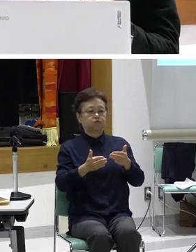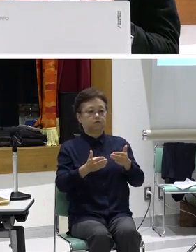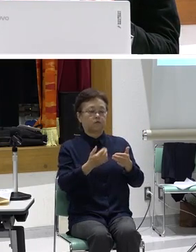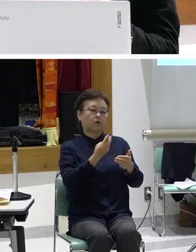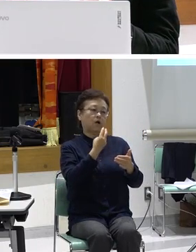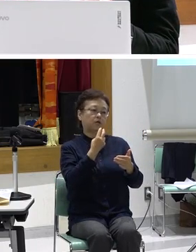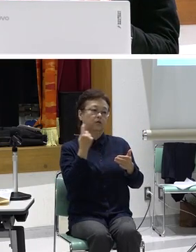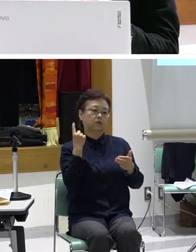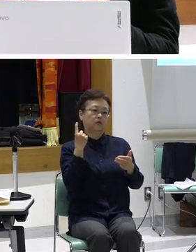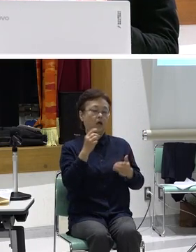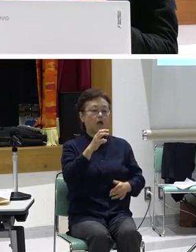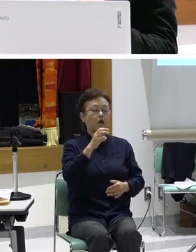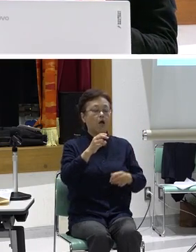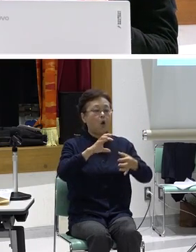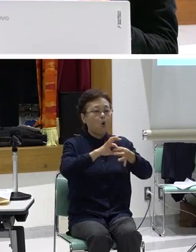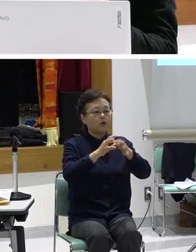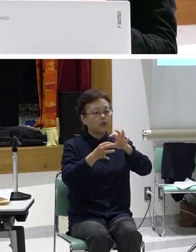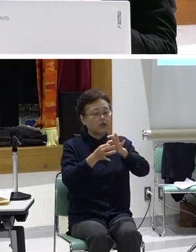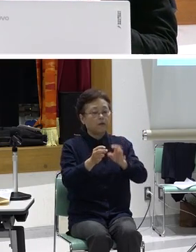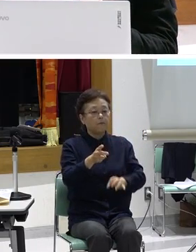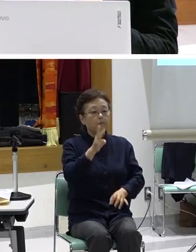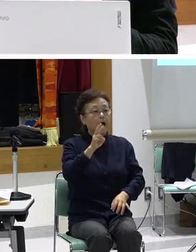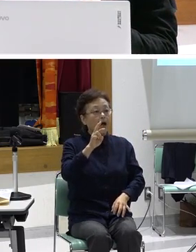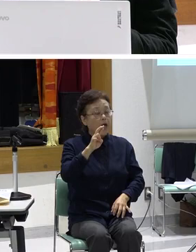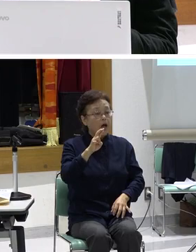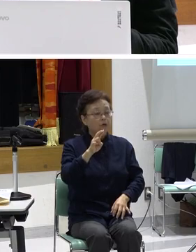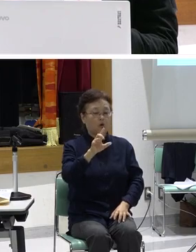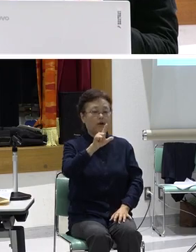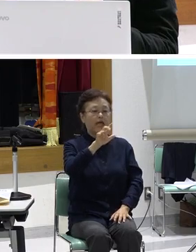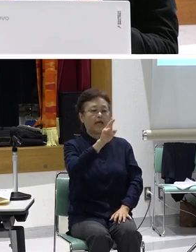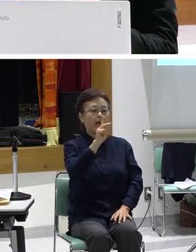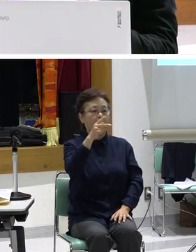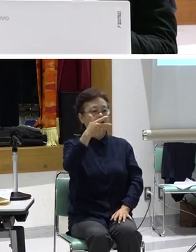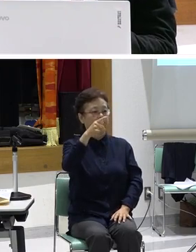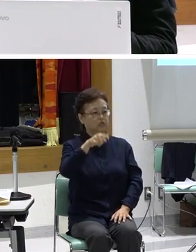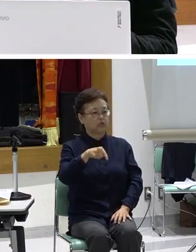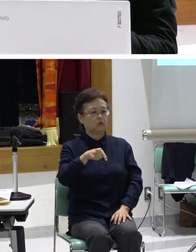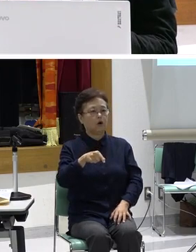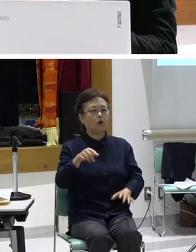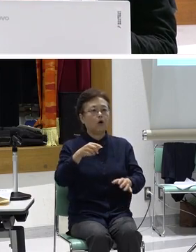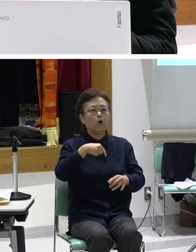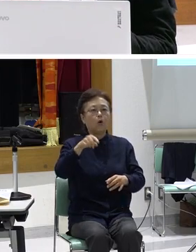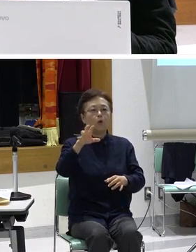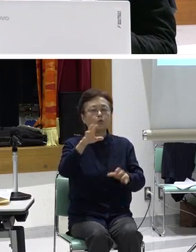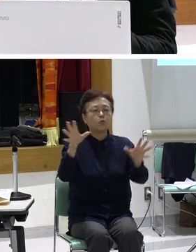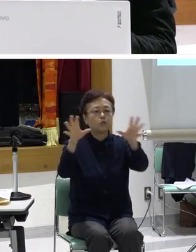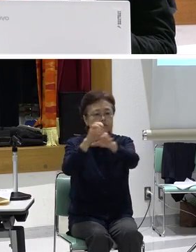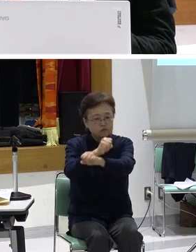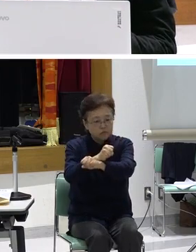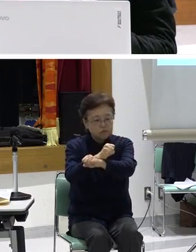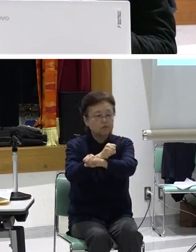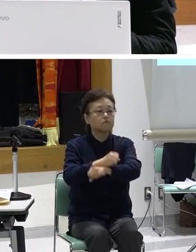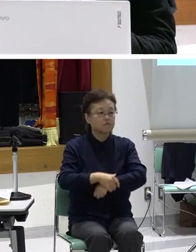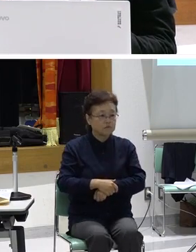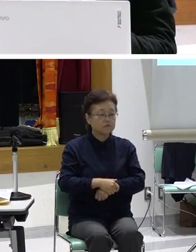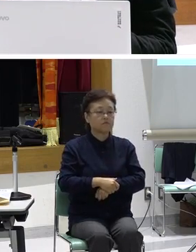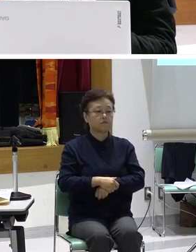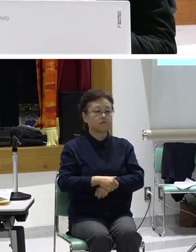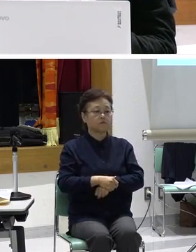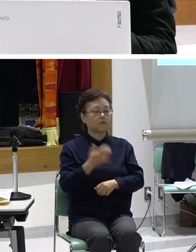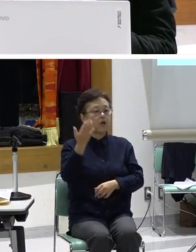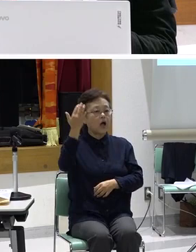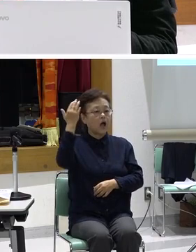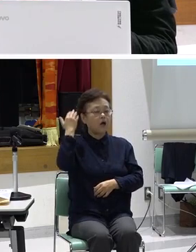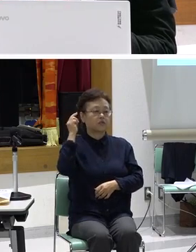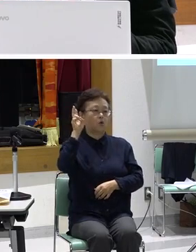リパラのレガシーっていうのはじゃあどこに行ったのみたいな。でさらにですね、その当時大阪市の、まあ、担当者に問い合わせた